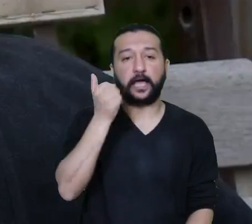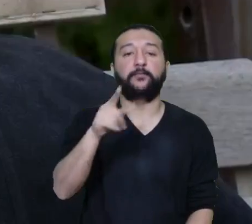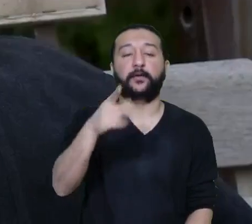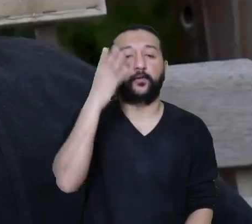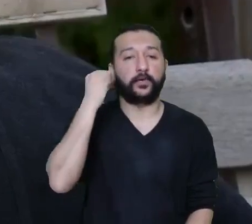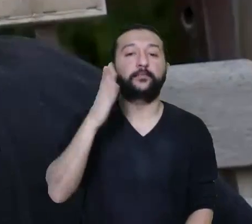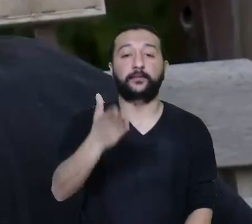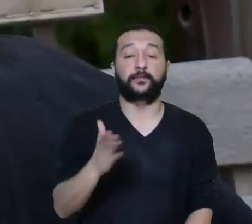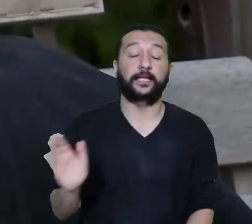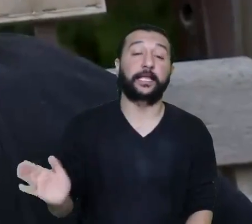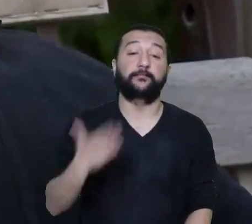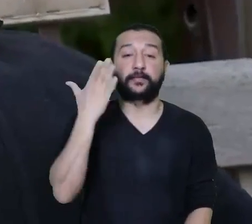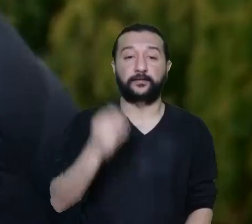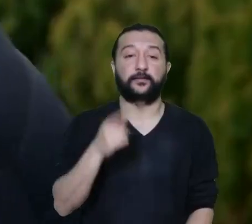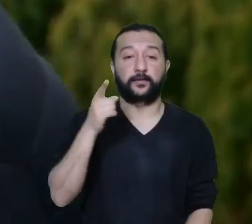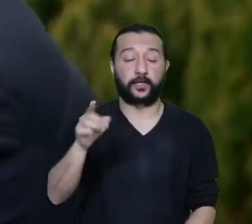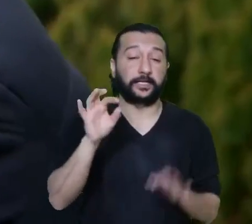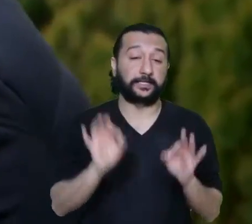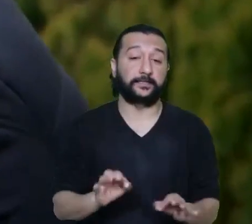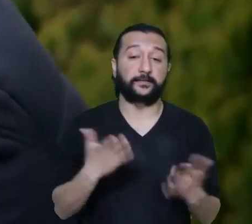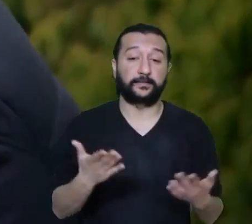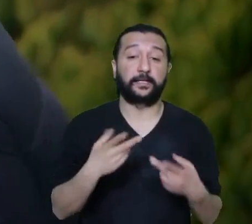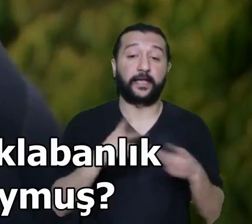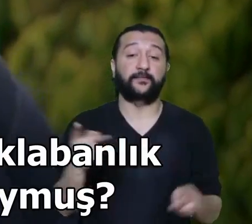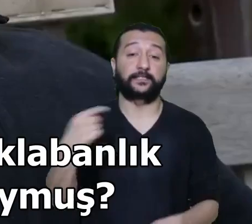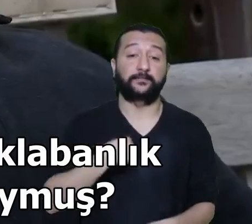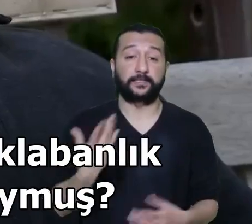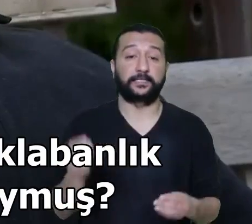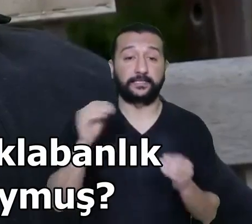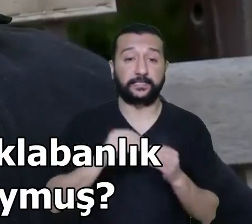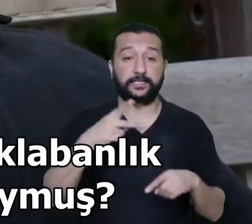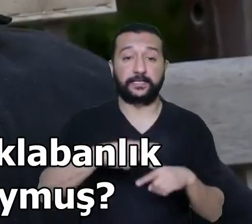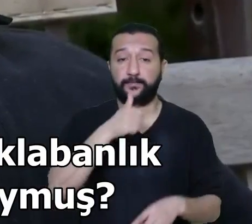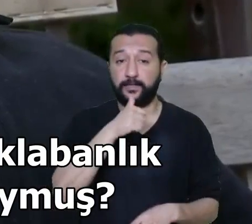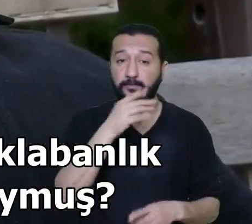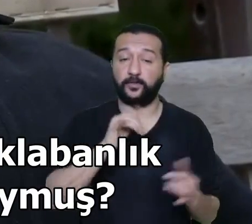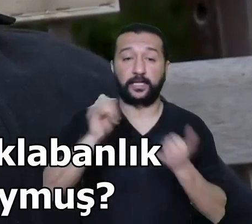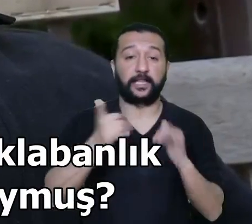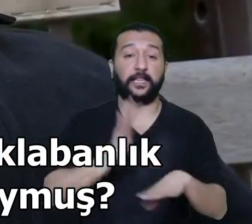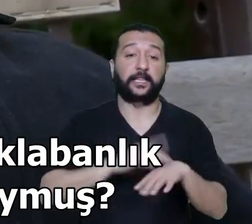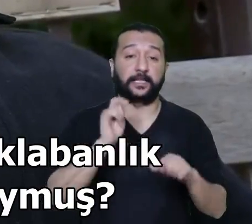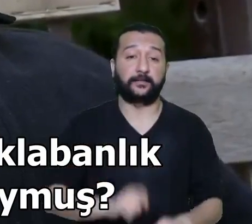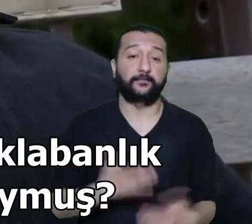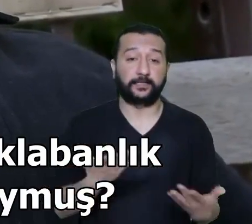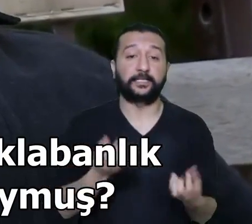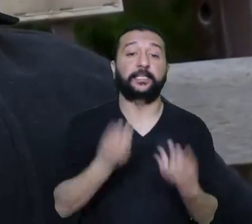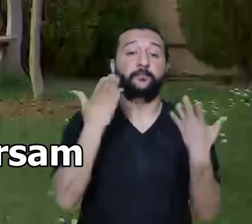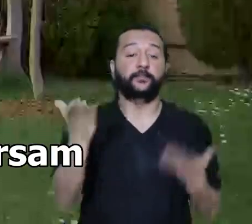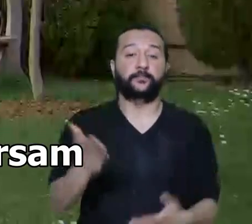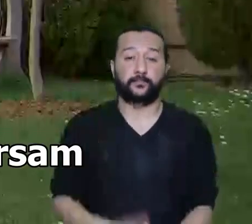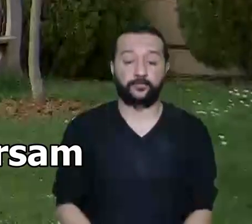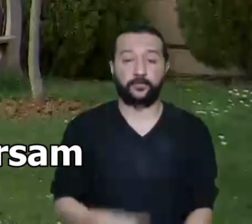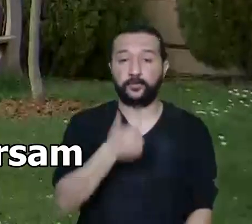ya. Aman o da ya, affetsin diye Sarp Bey'in önünde bir sürü şaklabanlık yaptık, dans ettik, yetmiyor